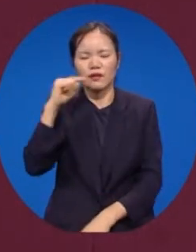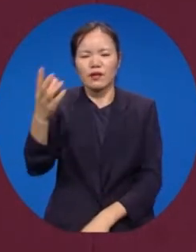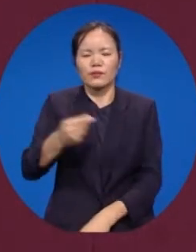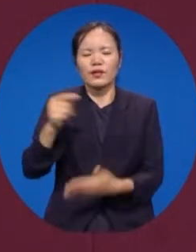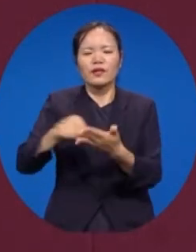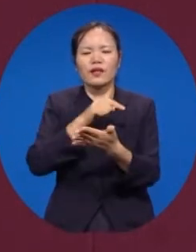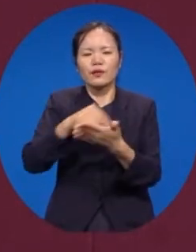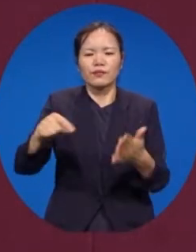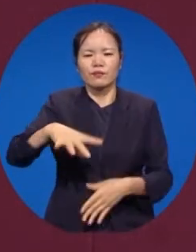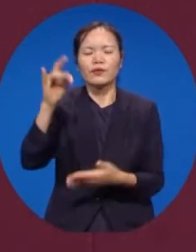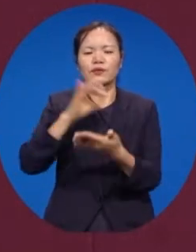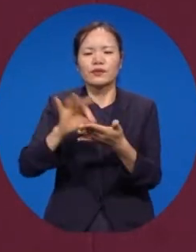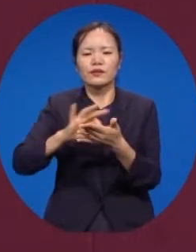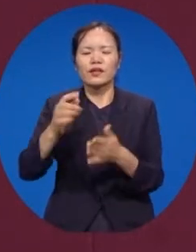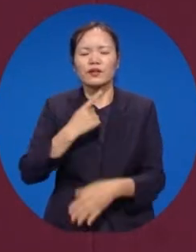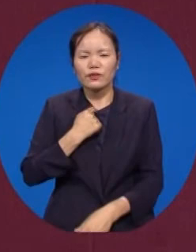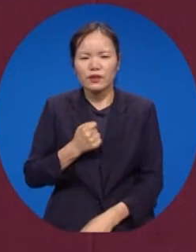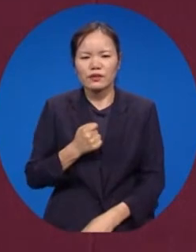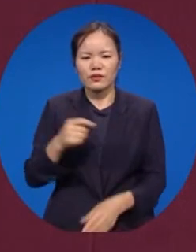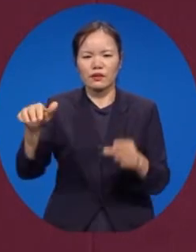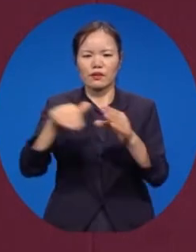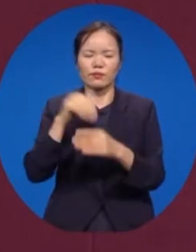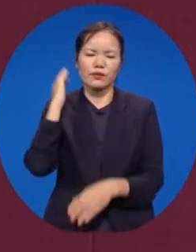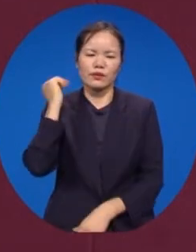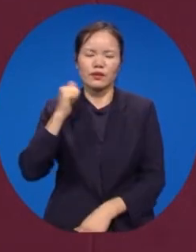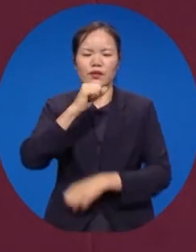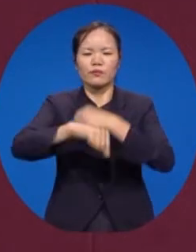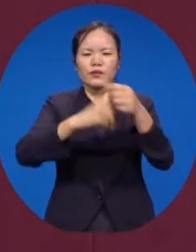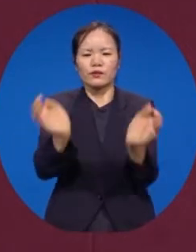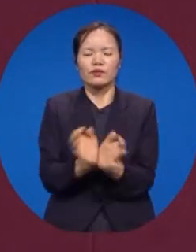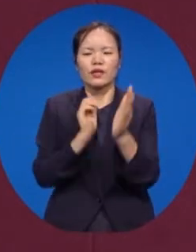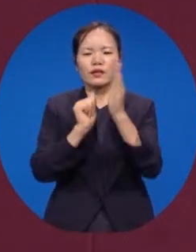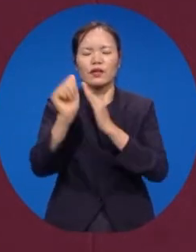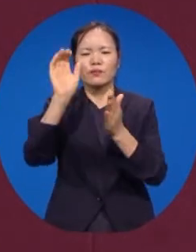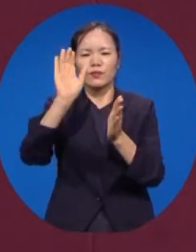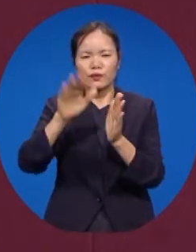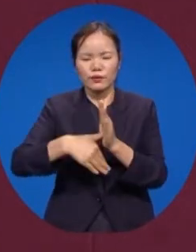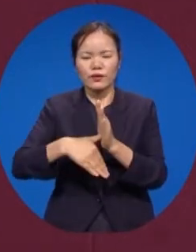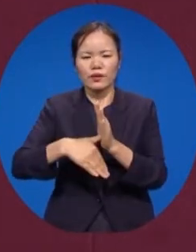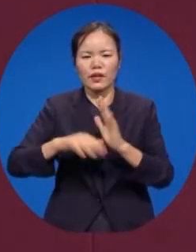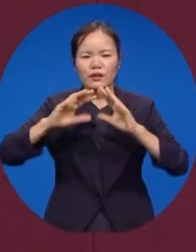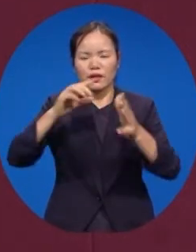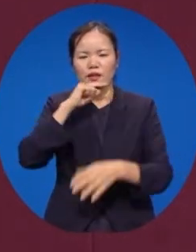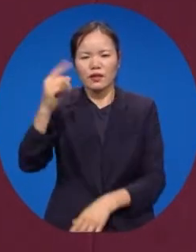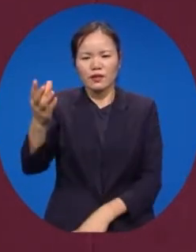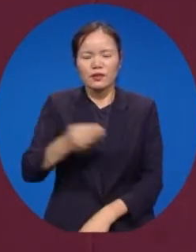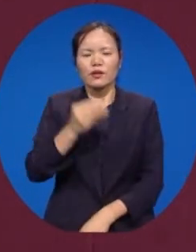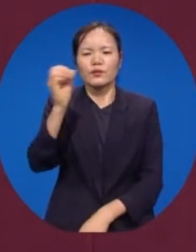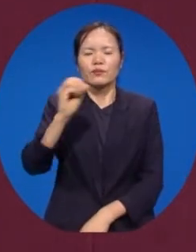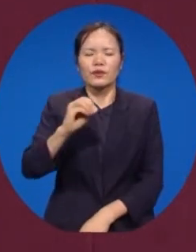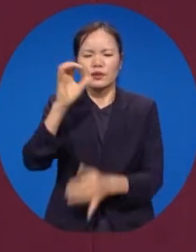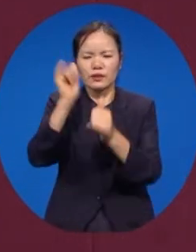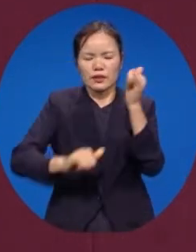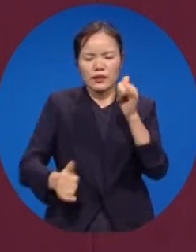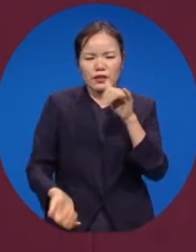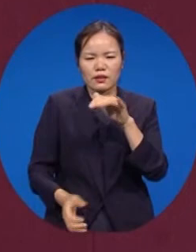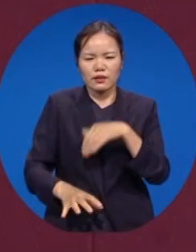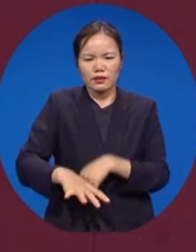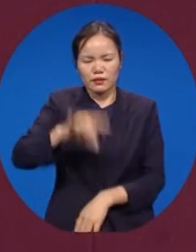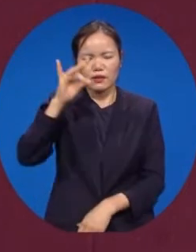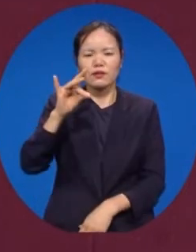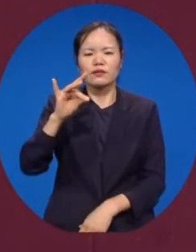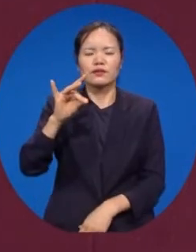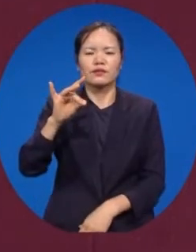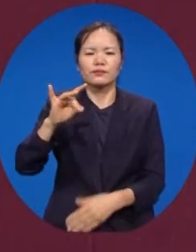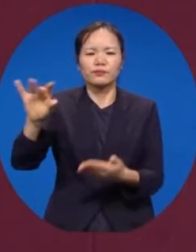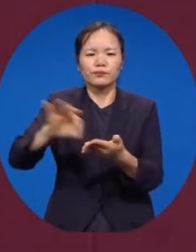문재인 대통령은 민주당 대표 시절 국가 채무 비율이 사상 처음으로 재정 건전성을